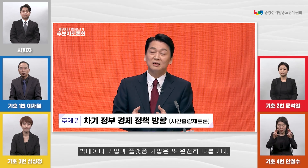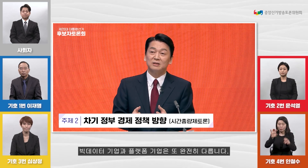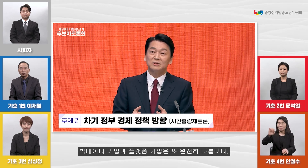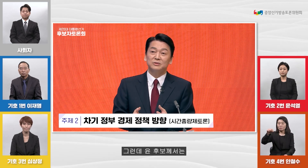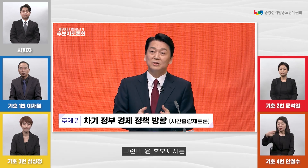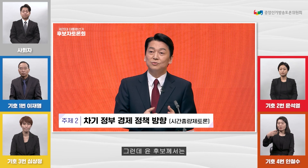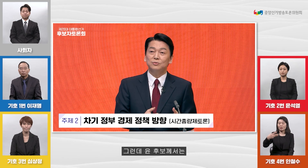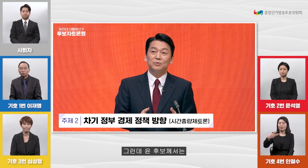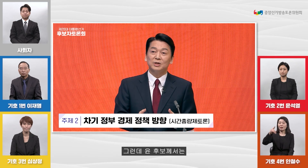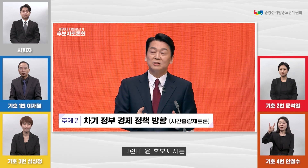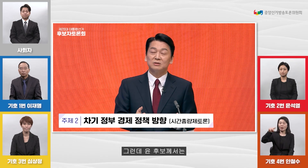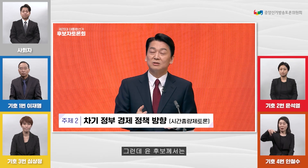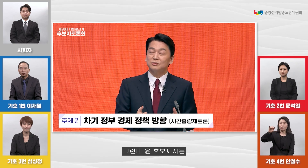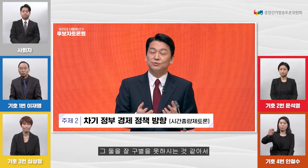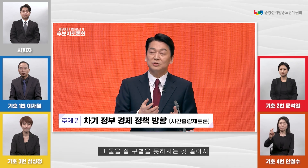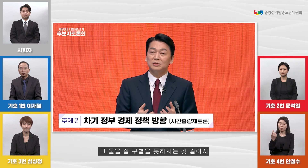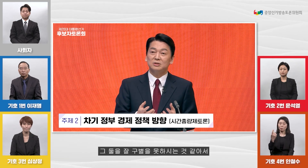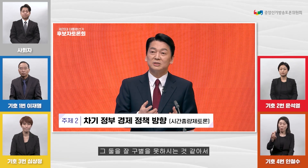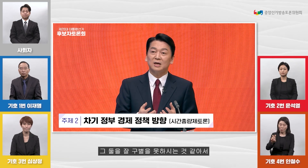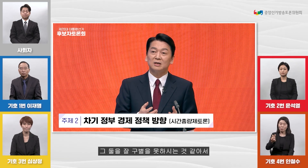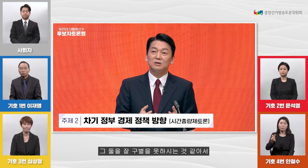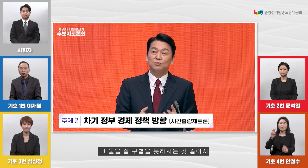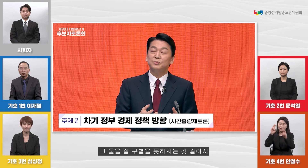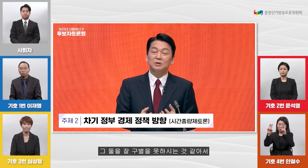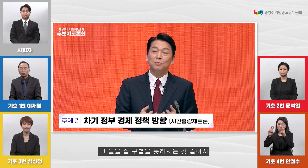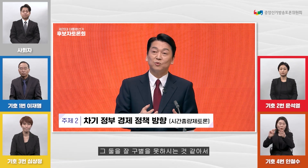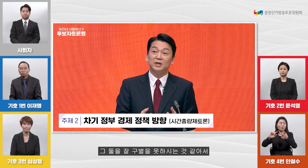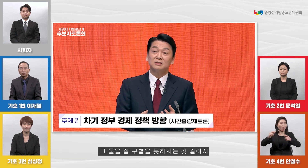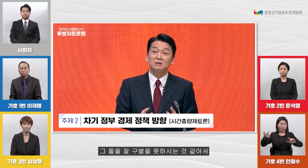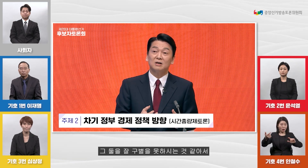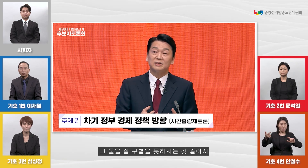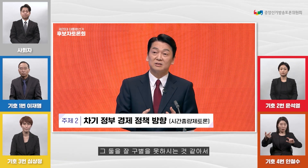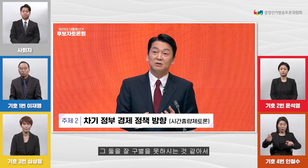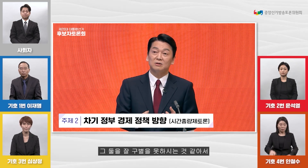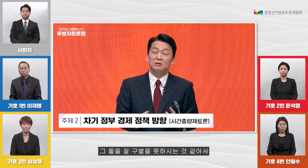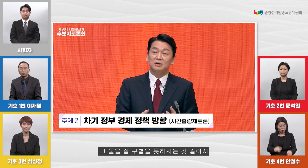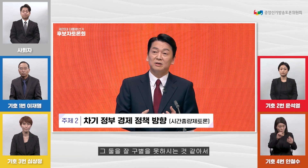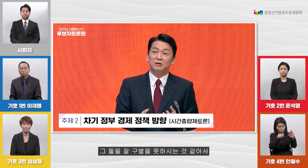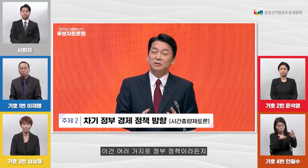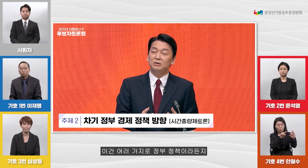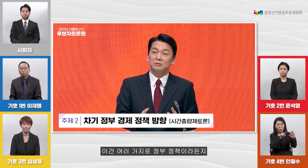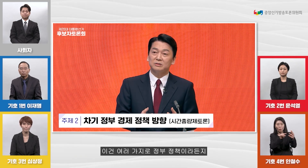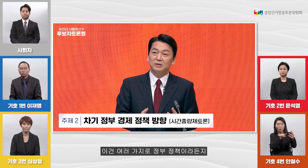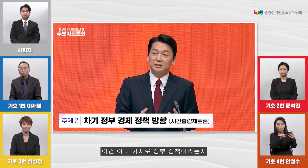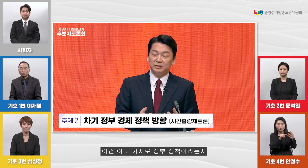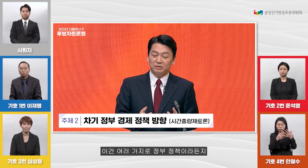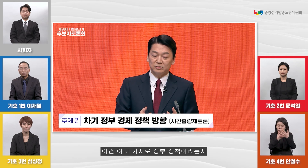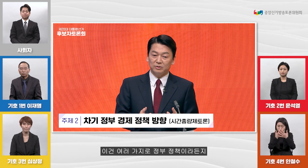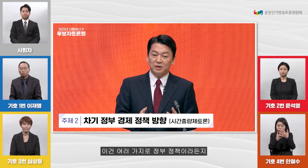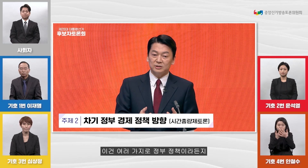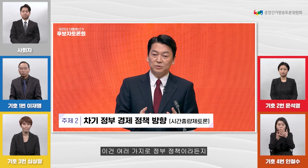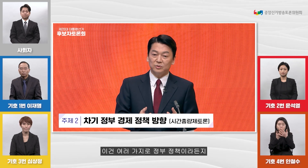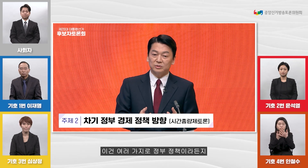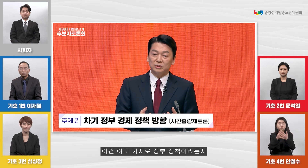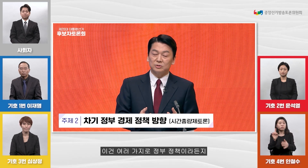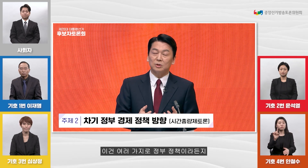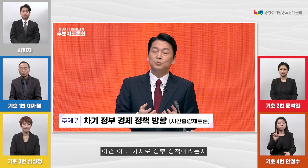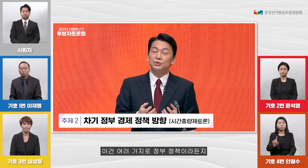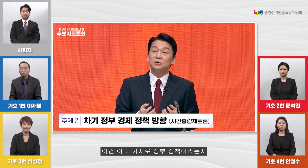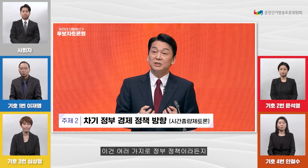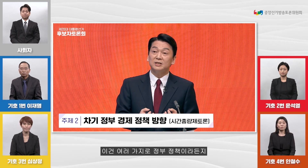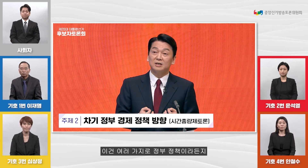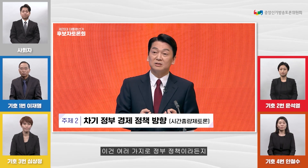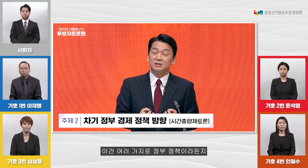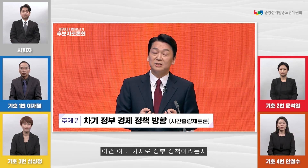다릅니다. 근데 윤 후보께서는 그 둘을 잘 구별을 못 하시는 것 같아서 이건 여러 가지로